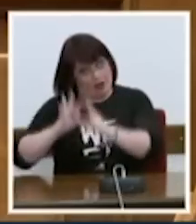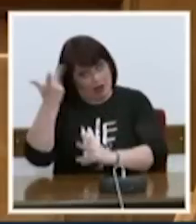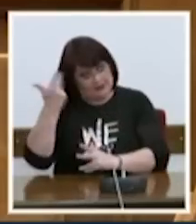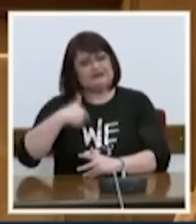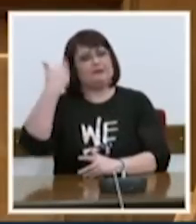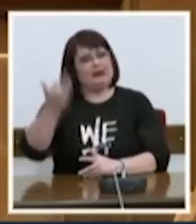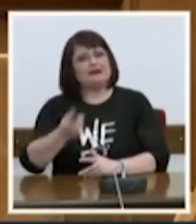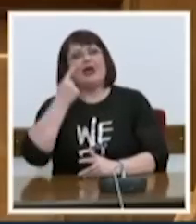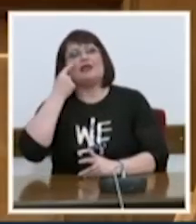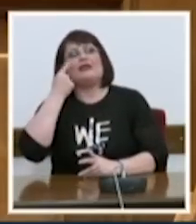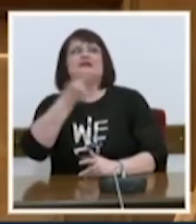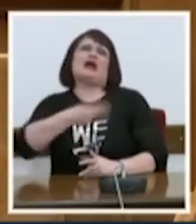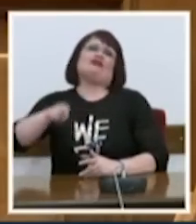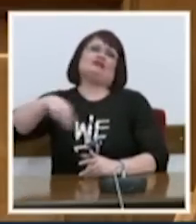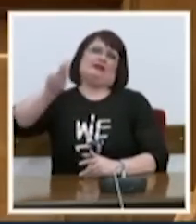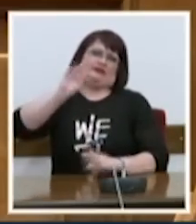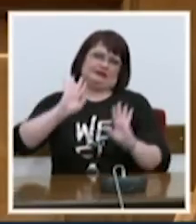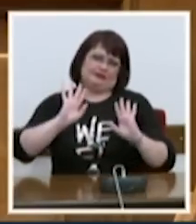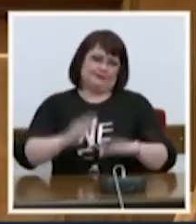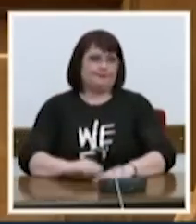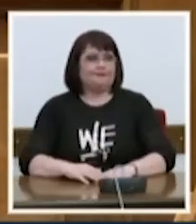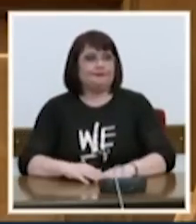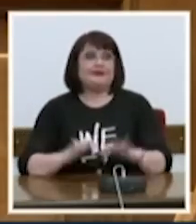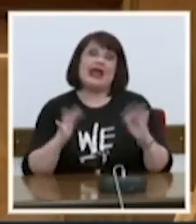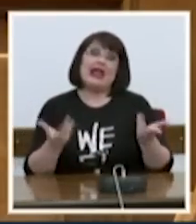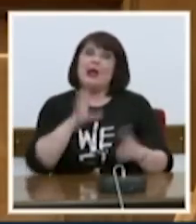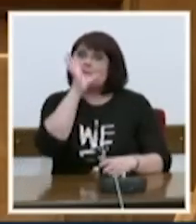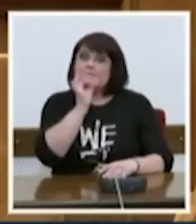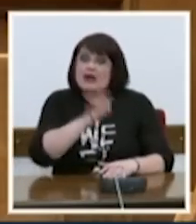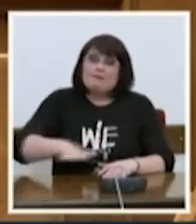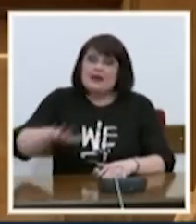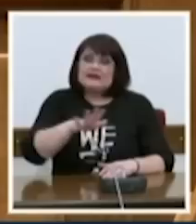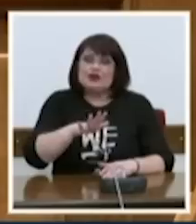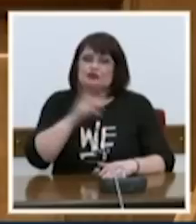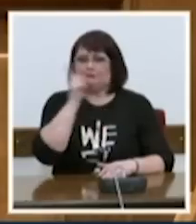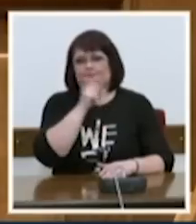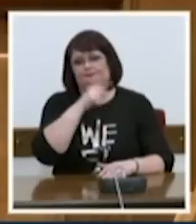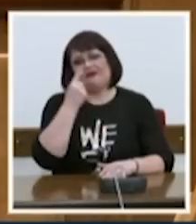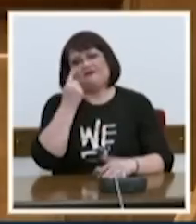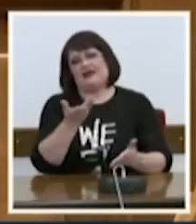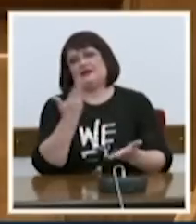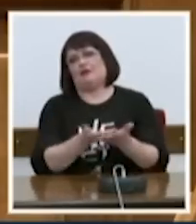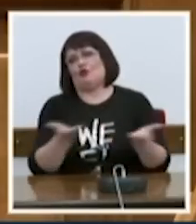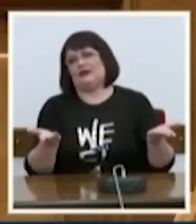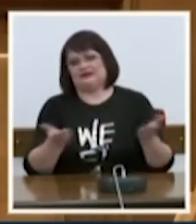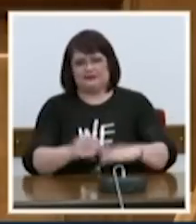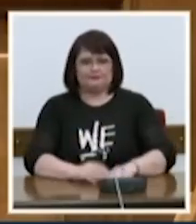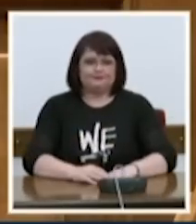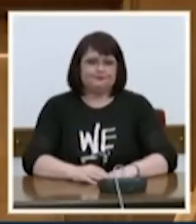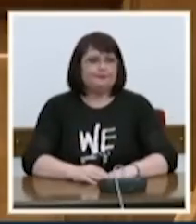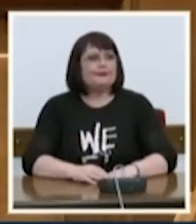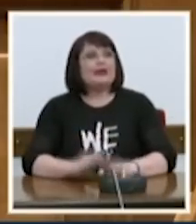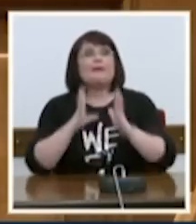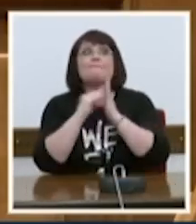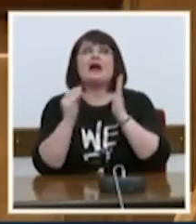θα έρθουν και οι αυξήσεις. Όμως η πραγματικότητα σας διαψεύδει κατηγορηματικά. Το παράδειγμα